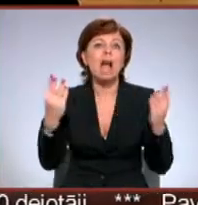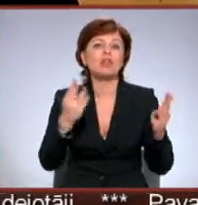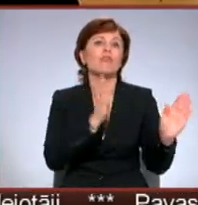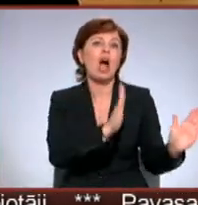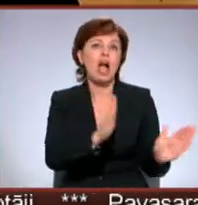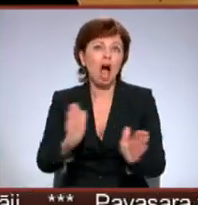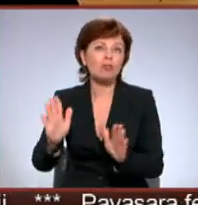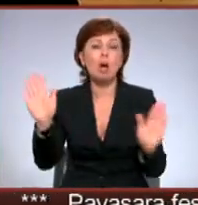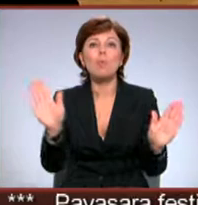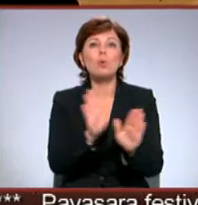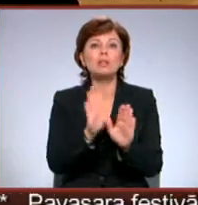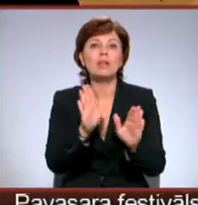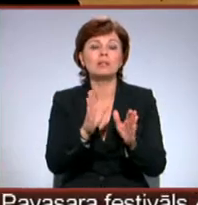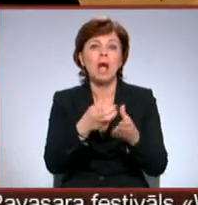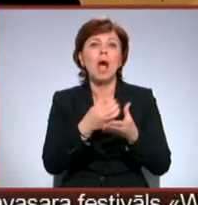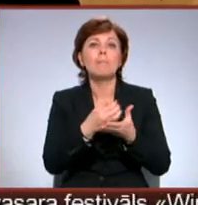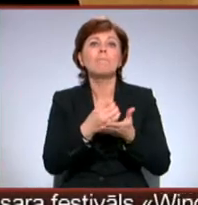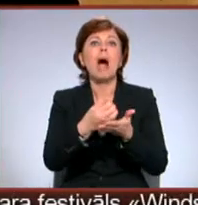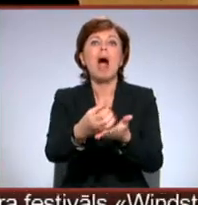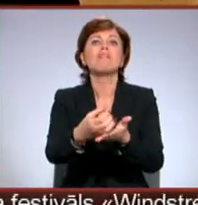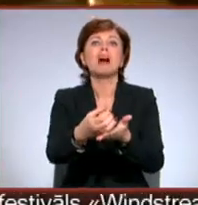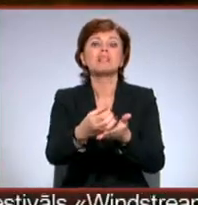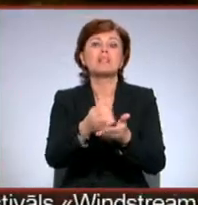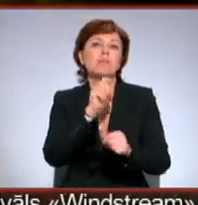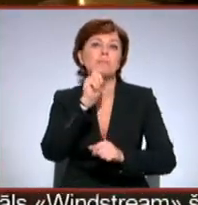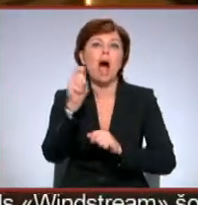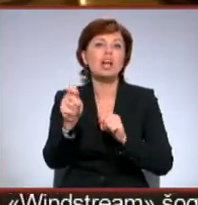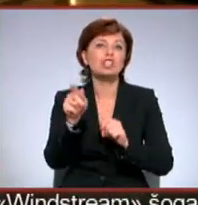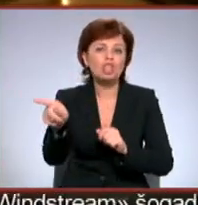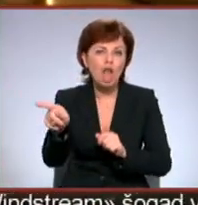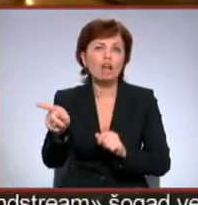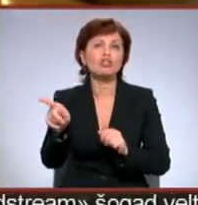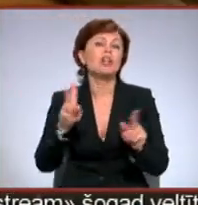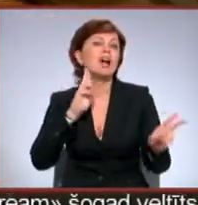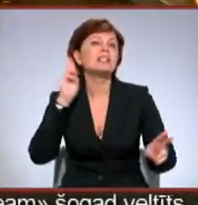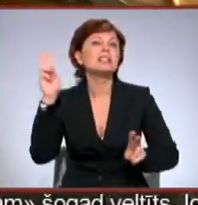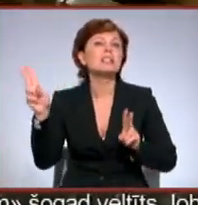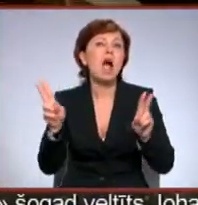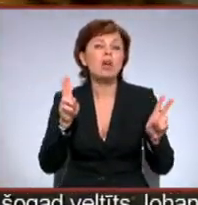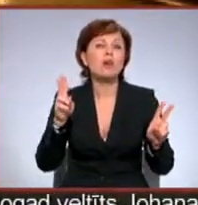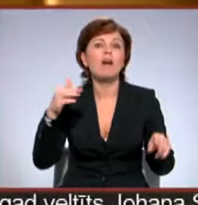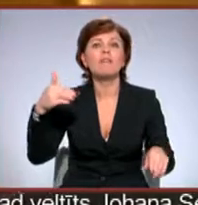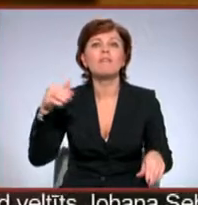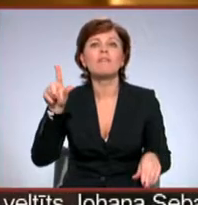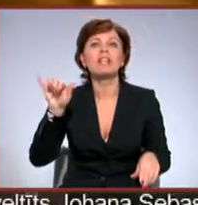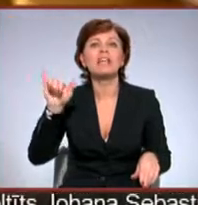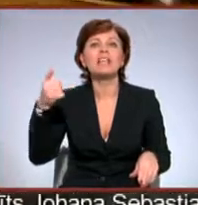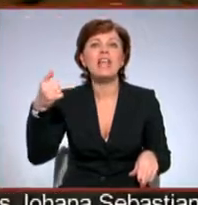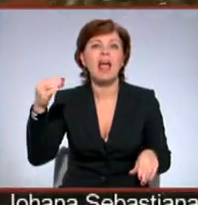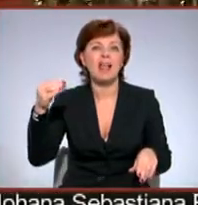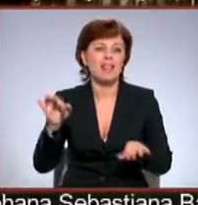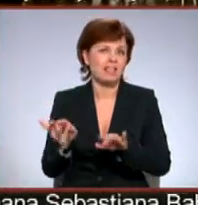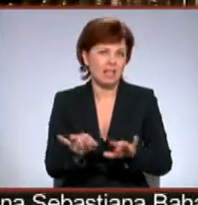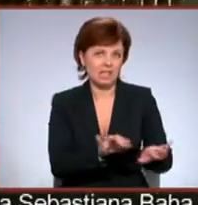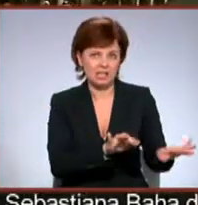Latvijas mūzikas gadu balvas pasniegšanas ceremonijai un tiek skaņots Steinways and Sons flīģelis.